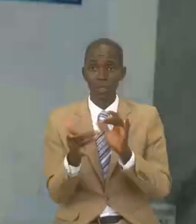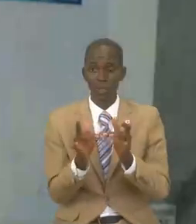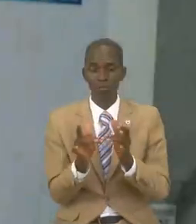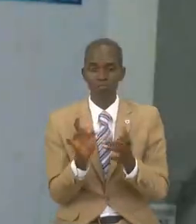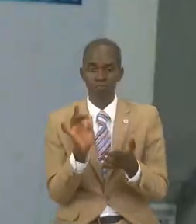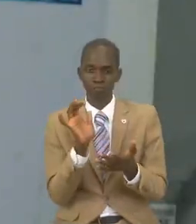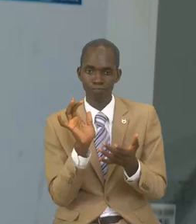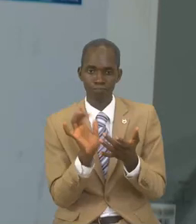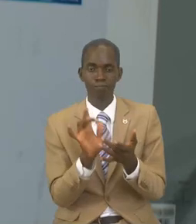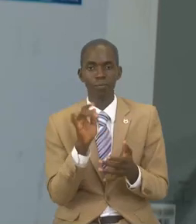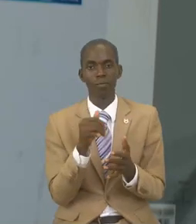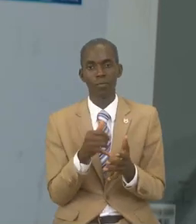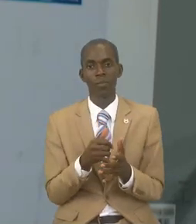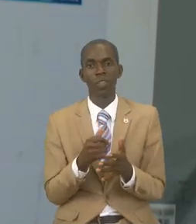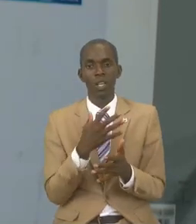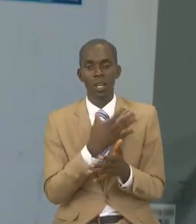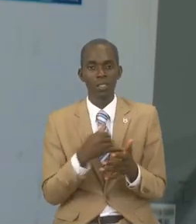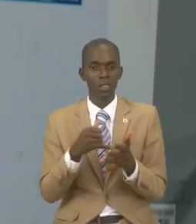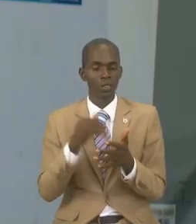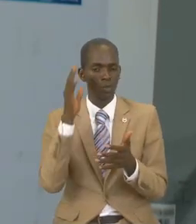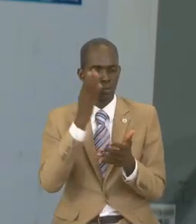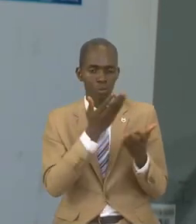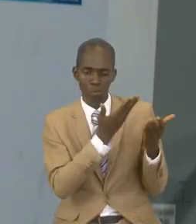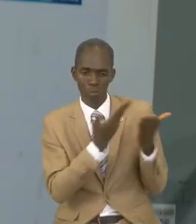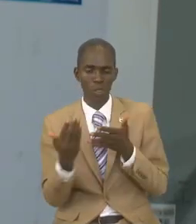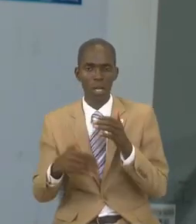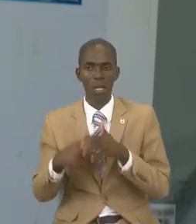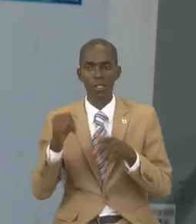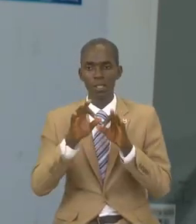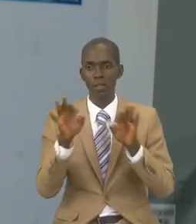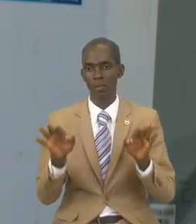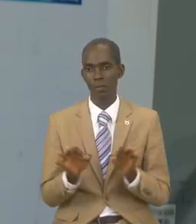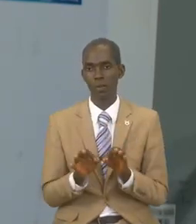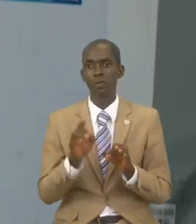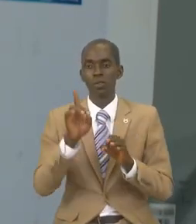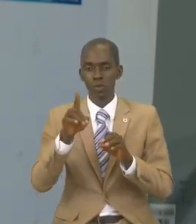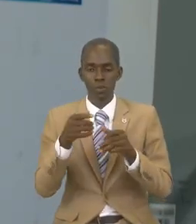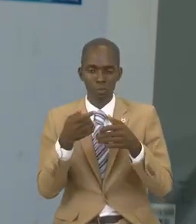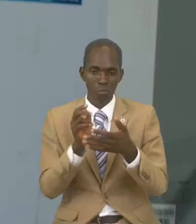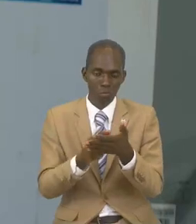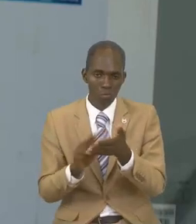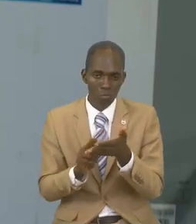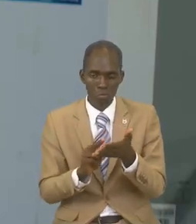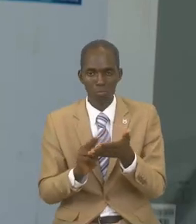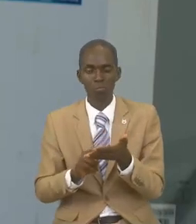Et remplissez le formulaire qui est disponible en ligne et soumettez-le.